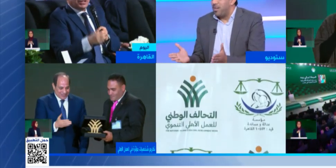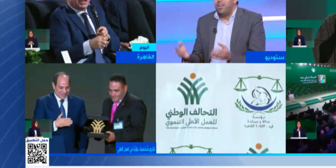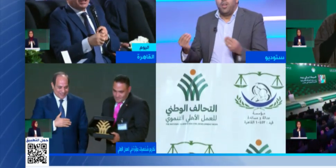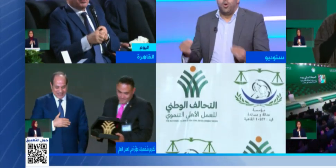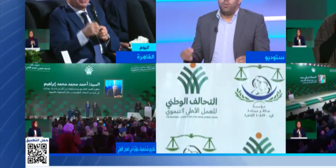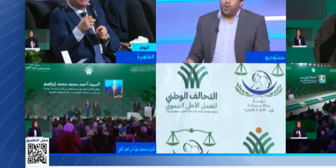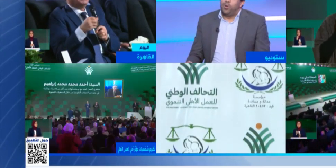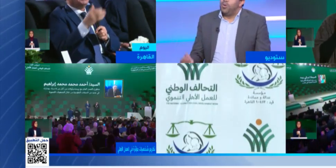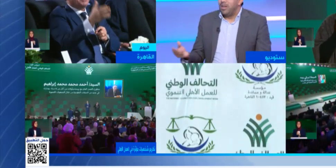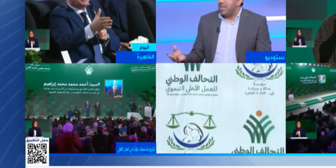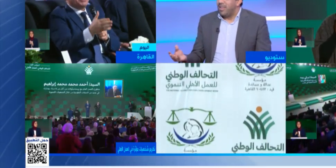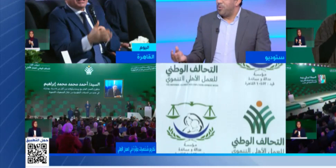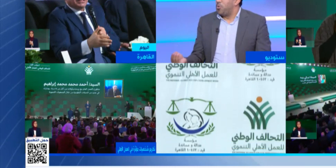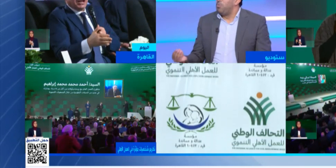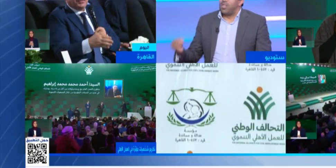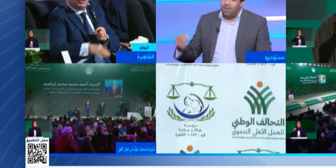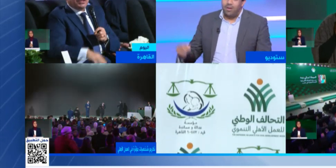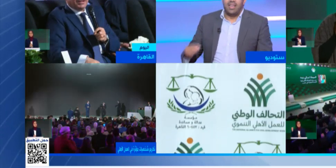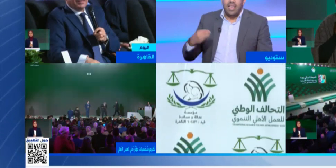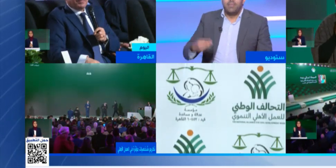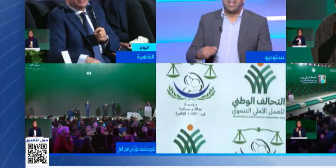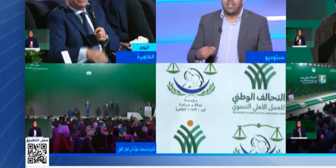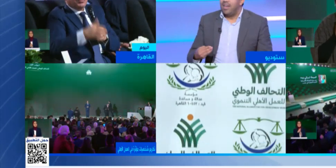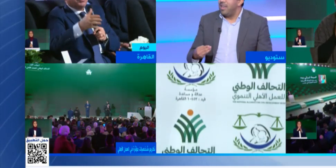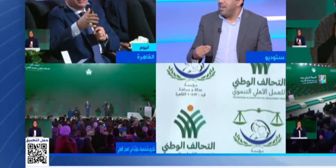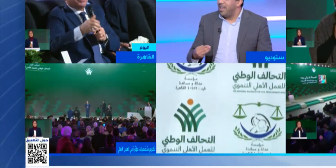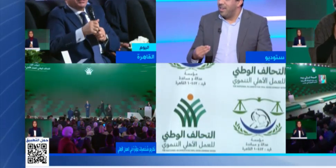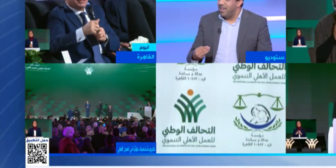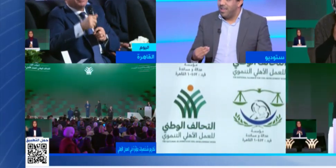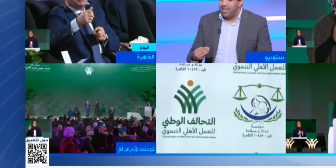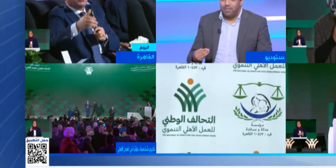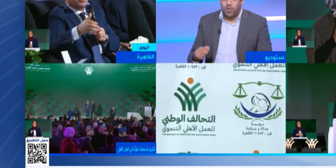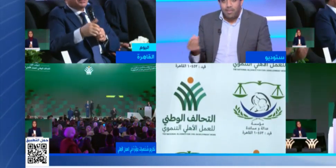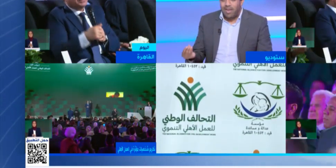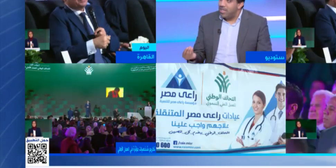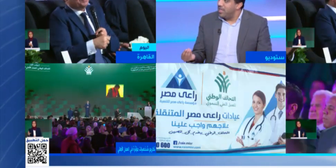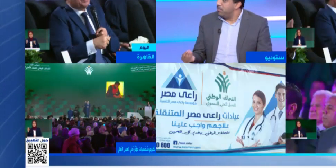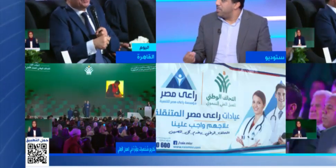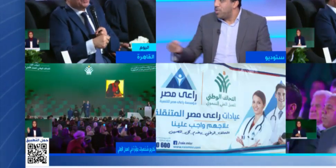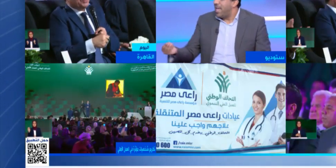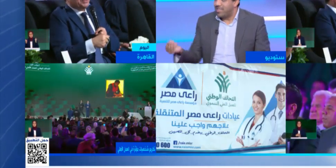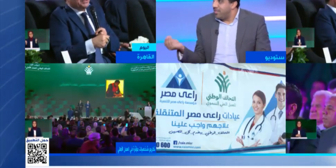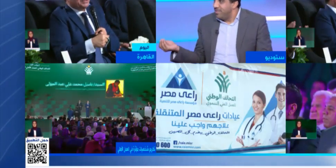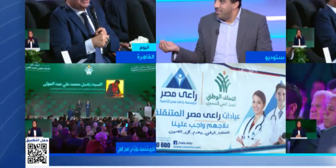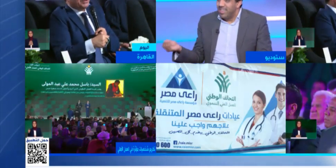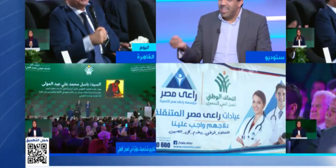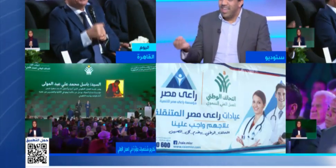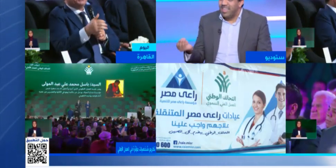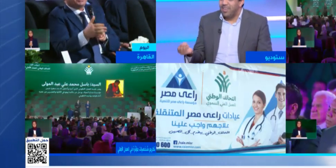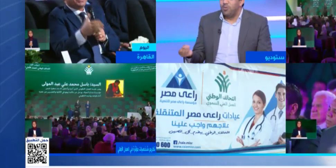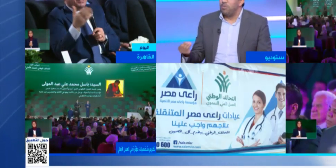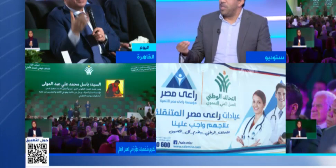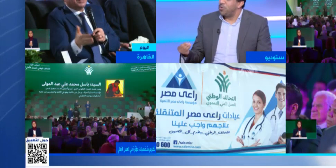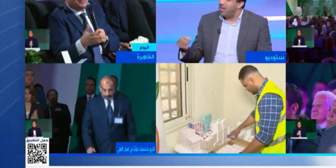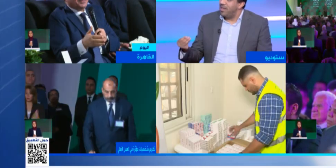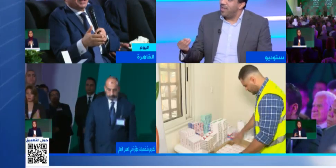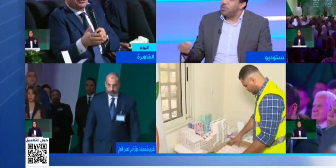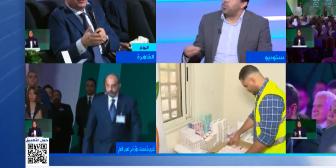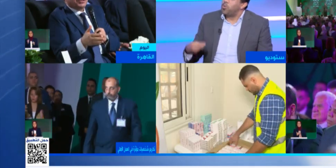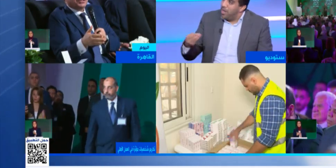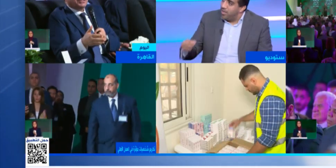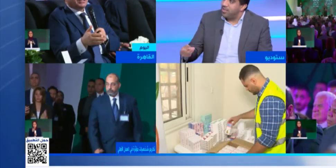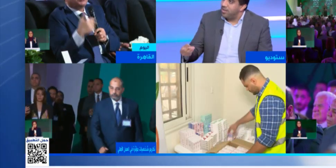رئيس الوزراء وبيقول له يا دكتور مصطفى الناس بتاعه المجتمع المدني بتوصل احسن يعني،